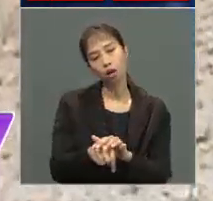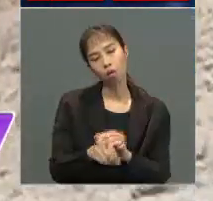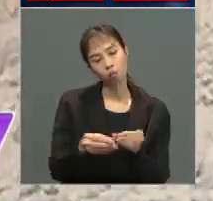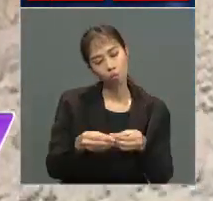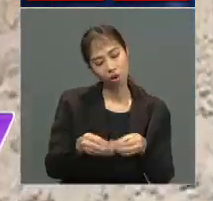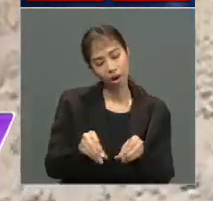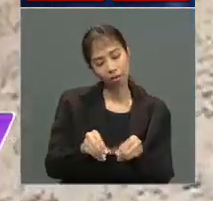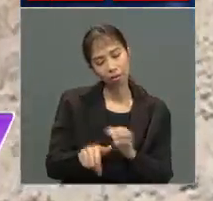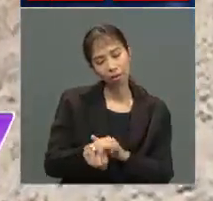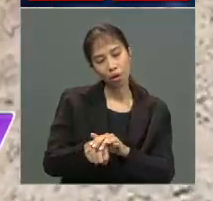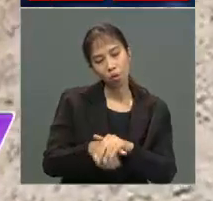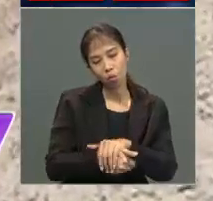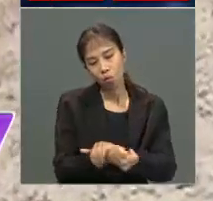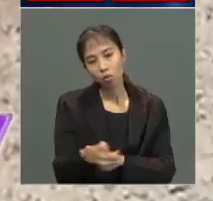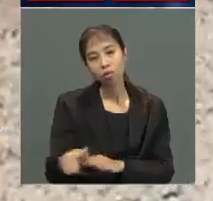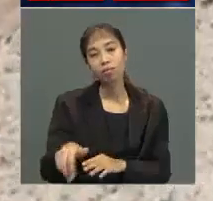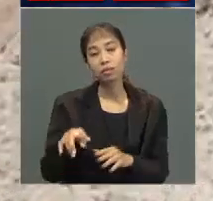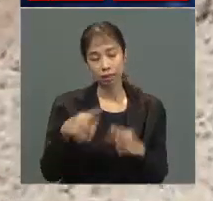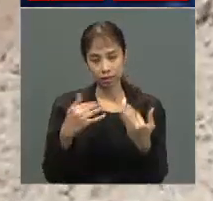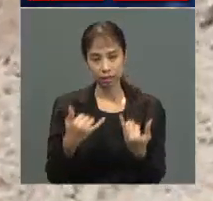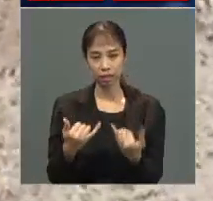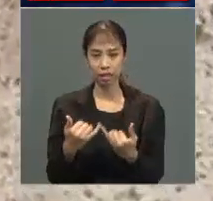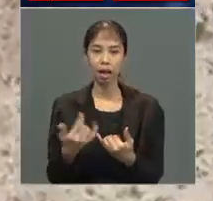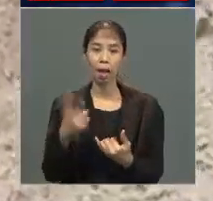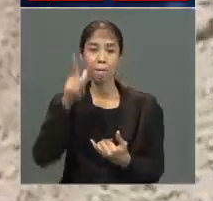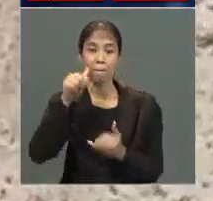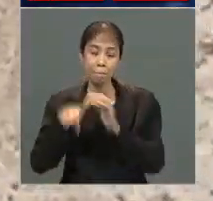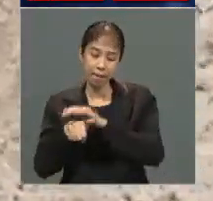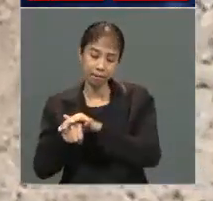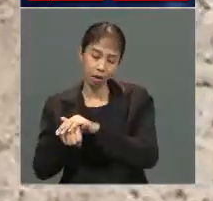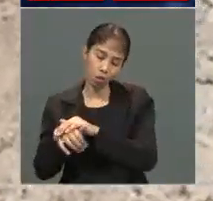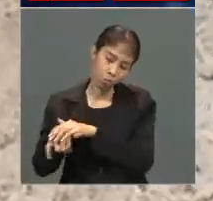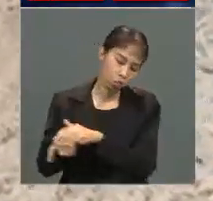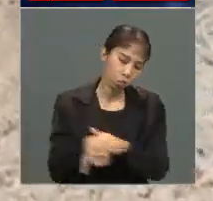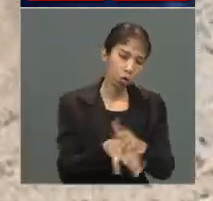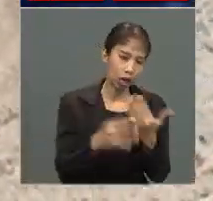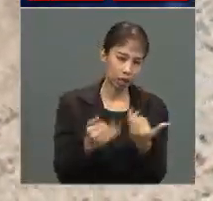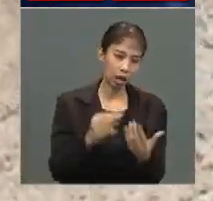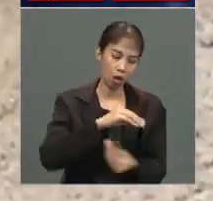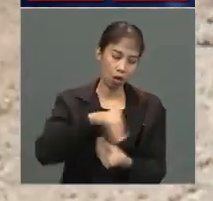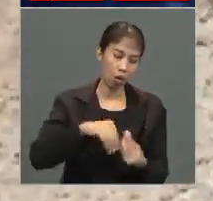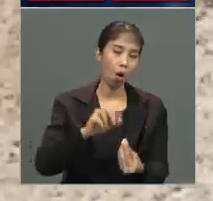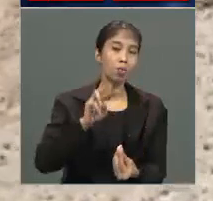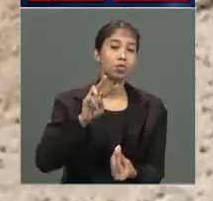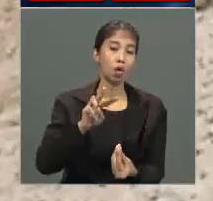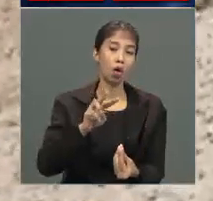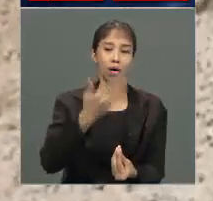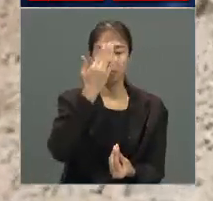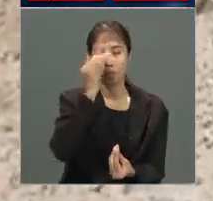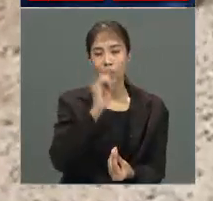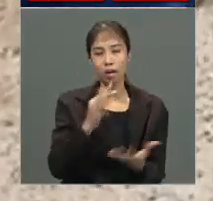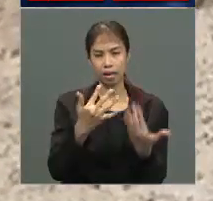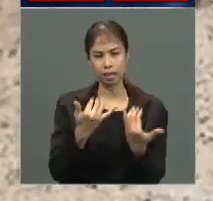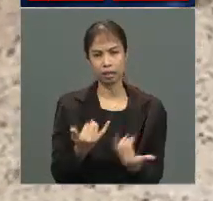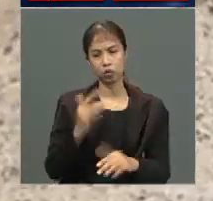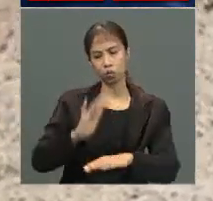คะไข่เต่าทะเลที่แม่เต่าขึ้นมาวางไข่นับเป็นรอบที่2ในช่วง10วันที่ผ่านมาหลังจากที่ธรรมชาติบ